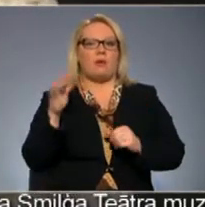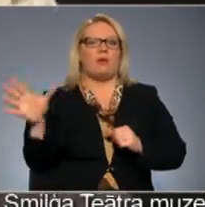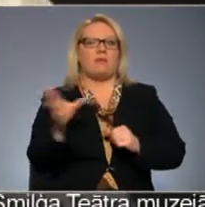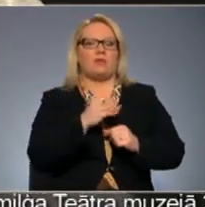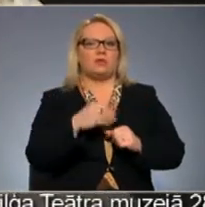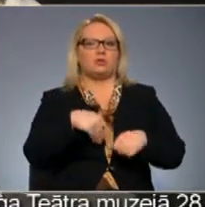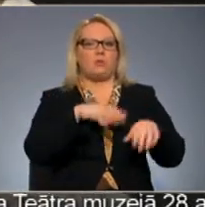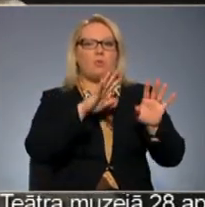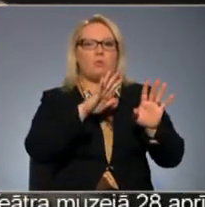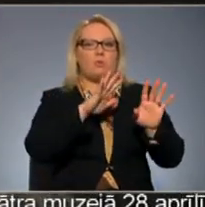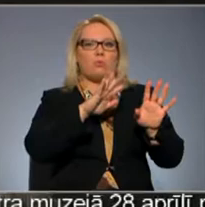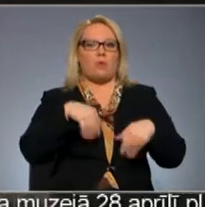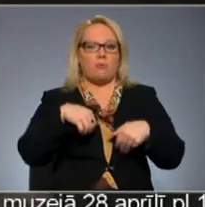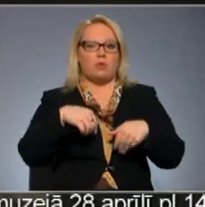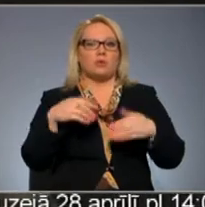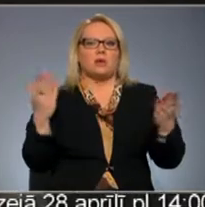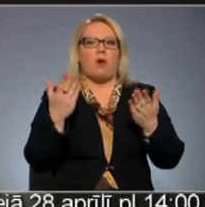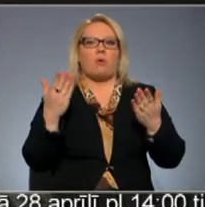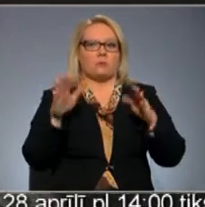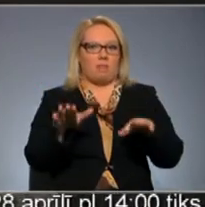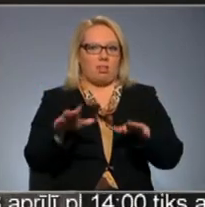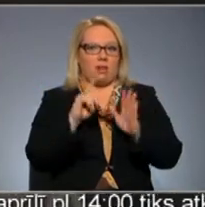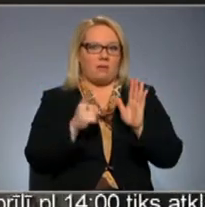noņemtu nost, vai tur kaut kas paliek.